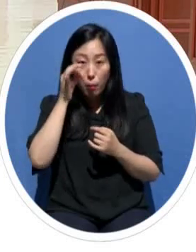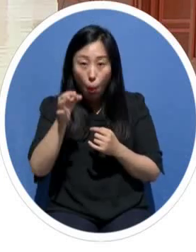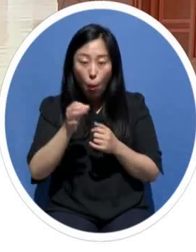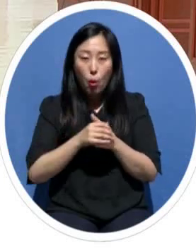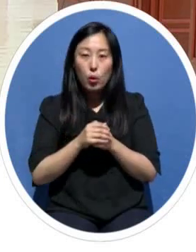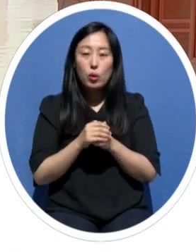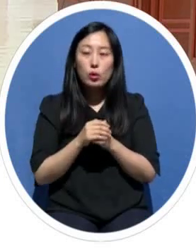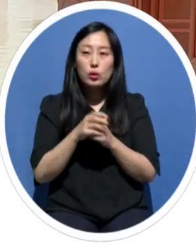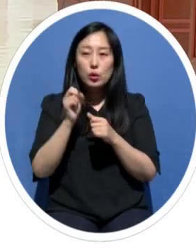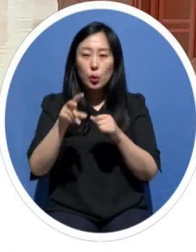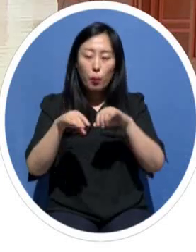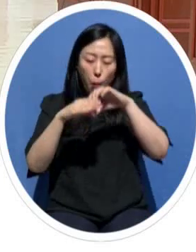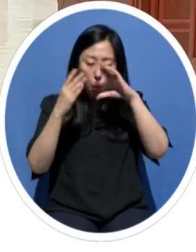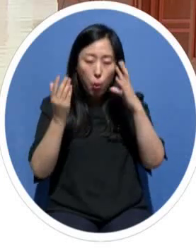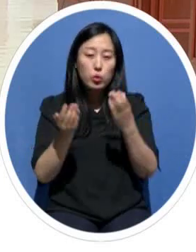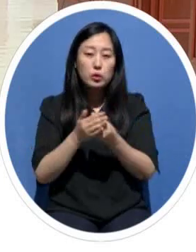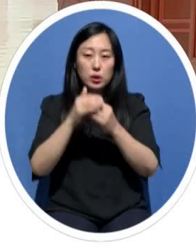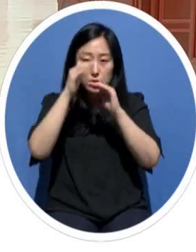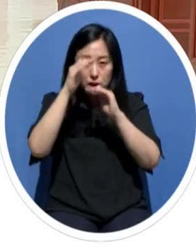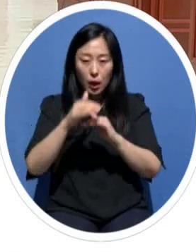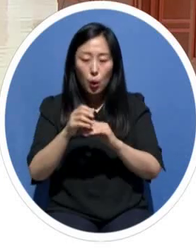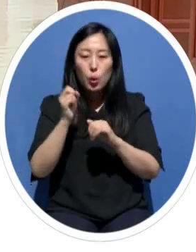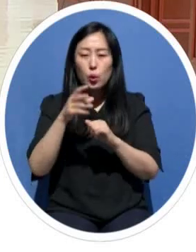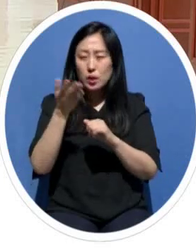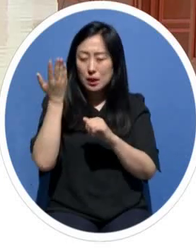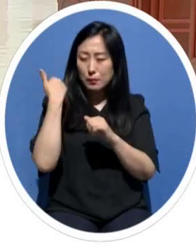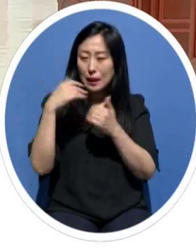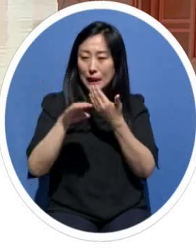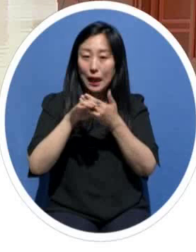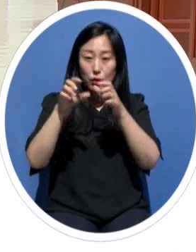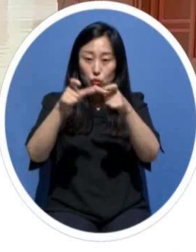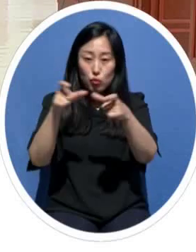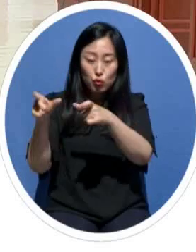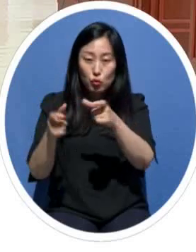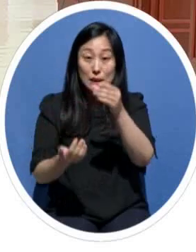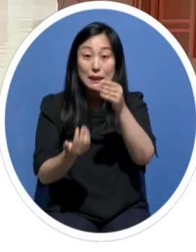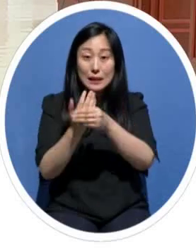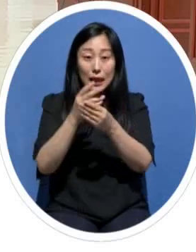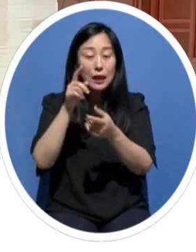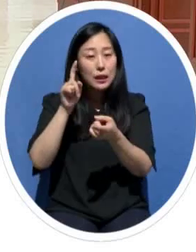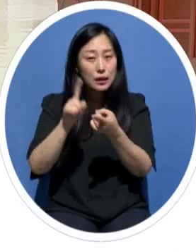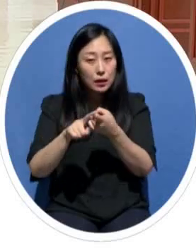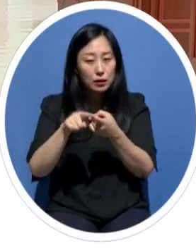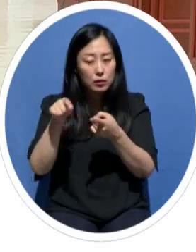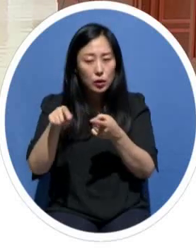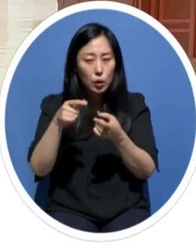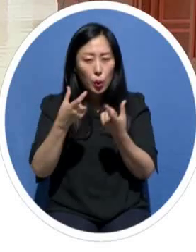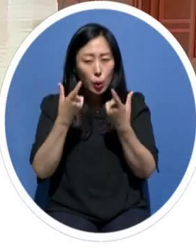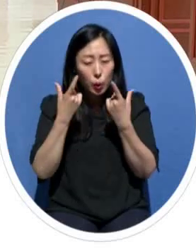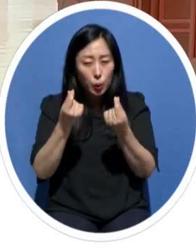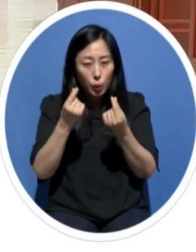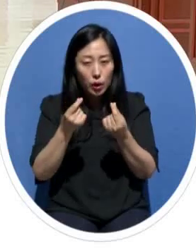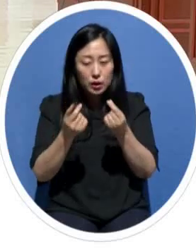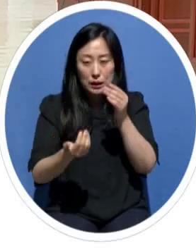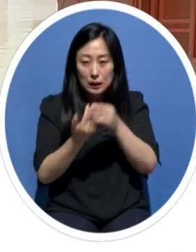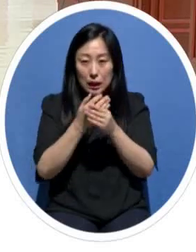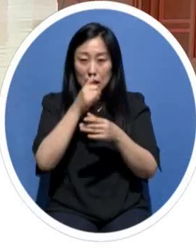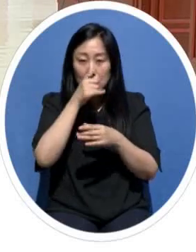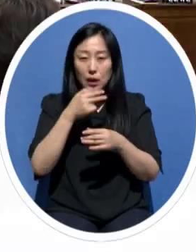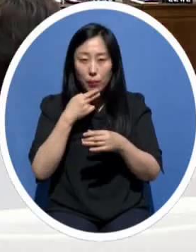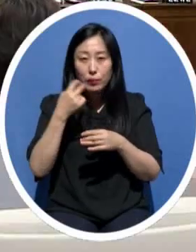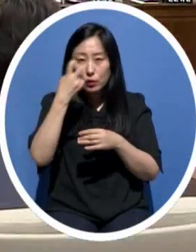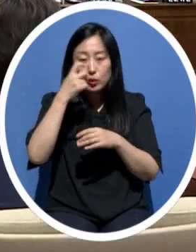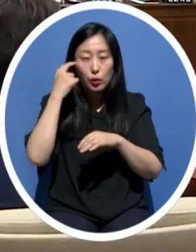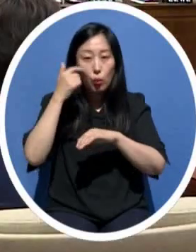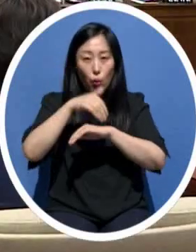부분이라든지, 하여튼 전반적인 다른 구에서도 일어났던 문제점들에 대해서 우리 구도 종합적으로 살펴볼